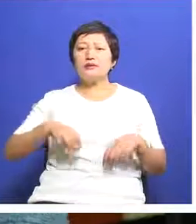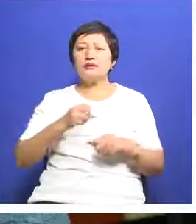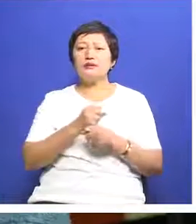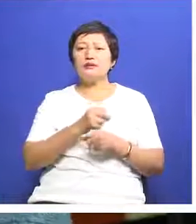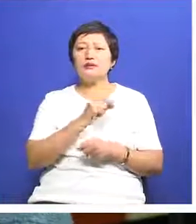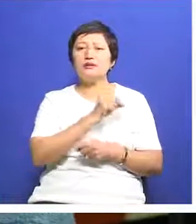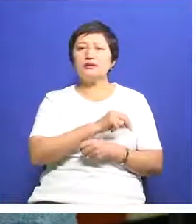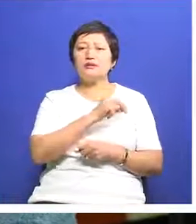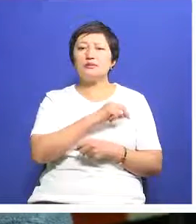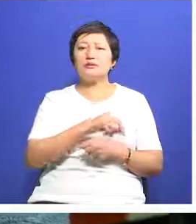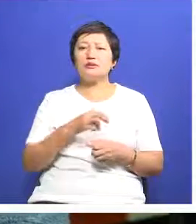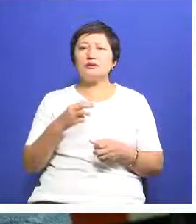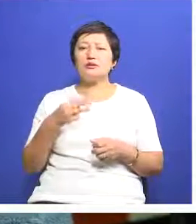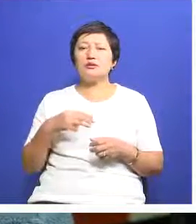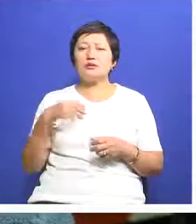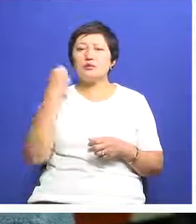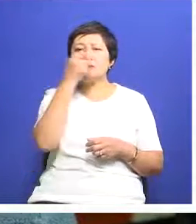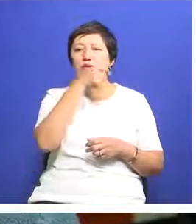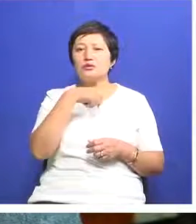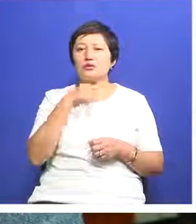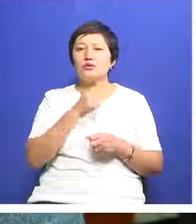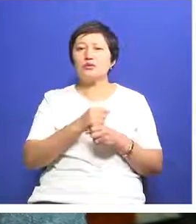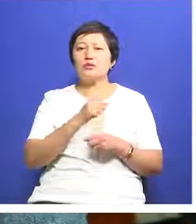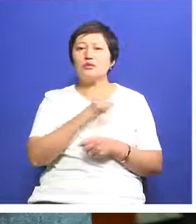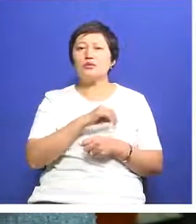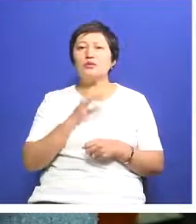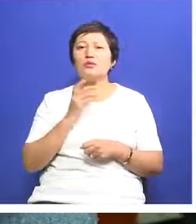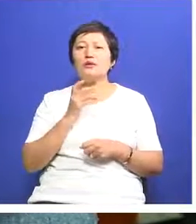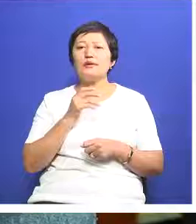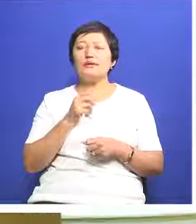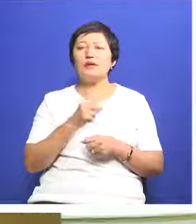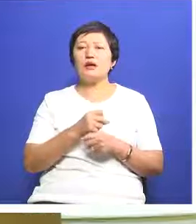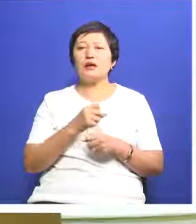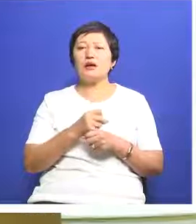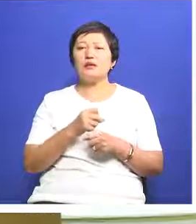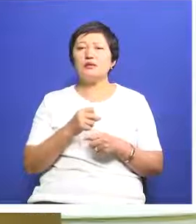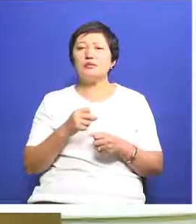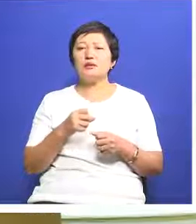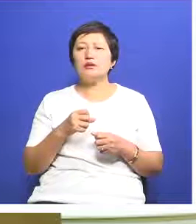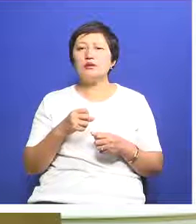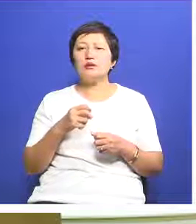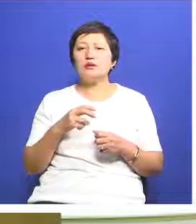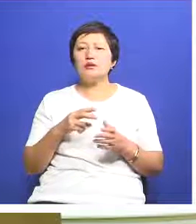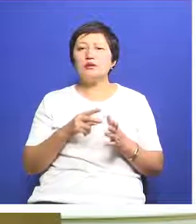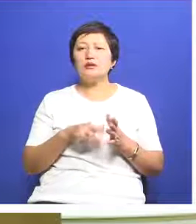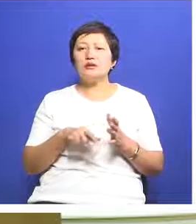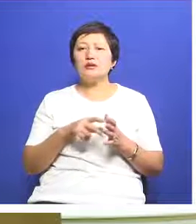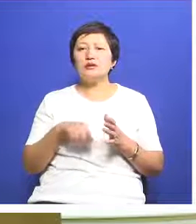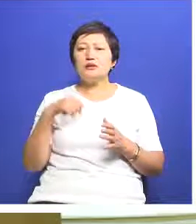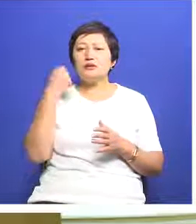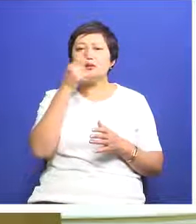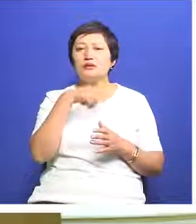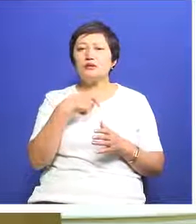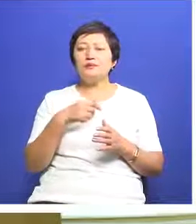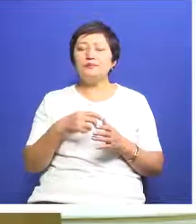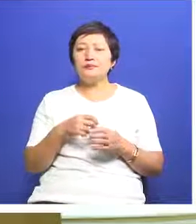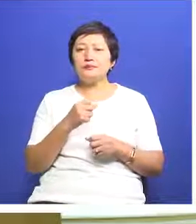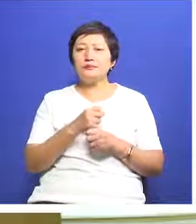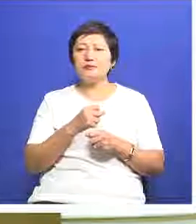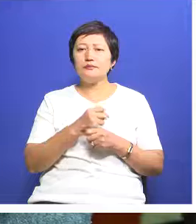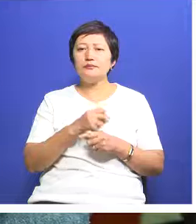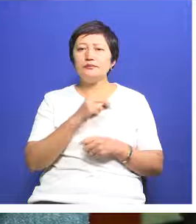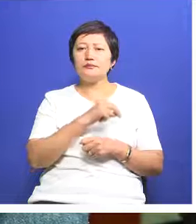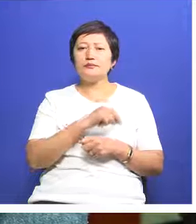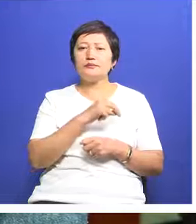келе жатқаныңызға 30 жылға жуық уақыт болды әкім болғаныңызға 8 жылдың көлемі 8 жылдың